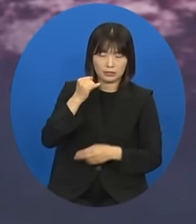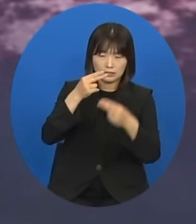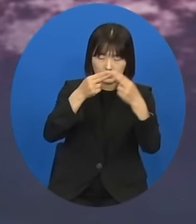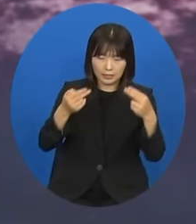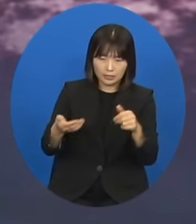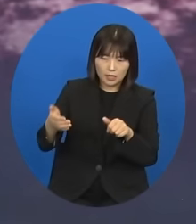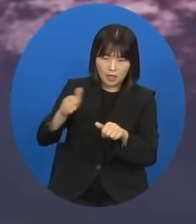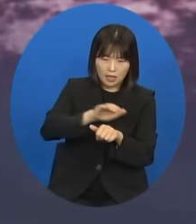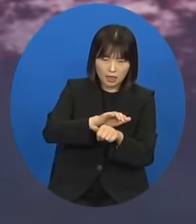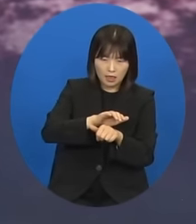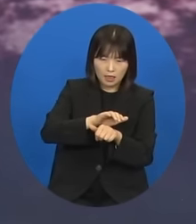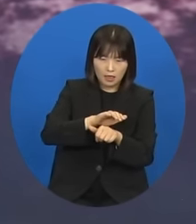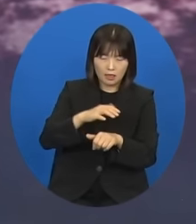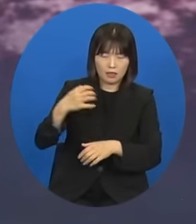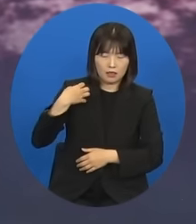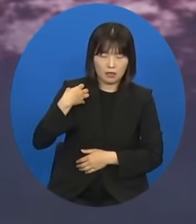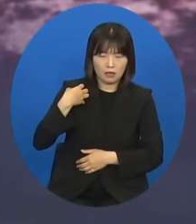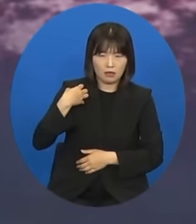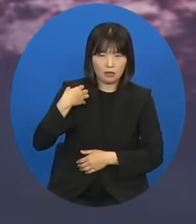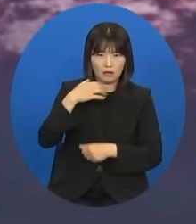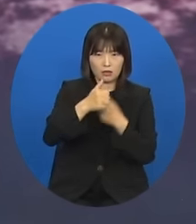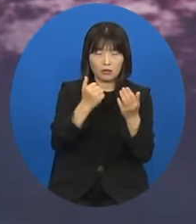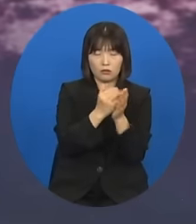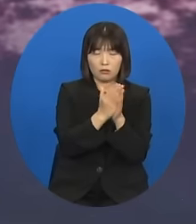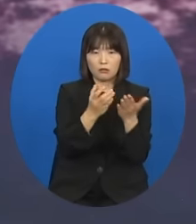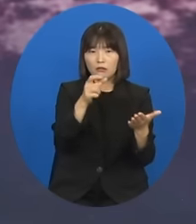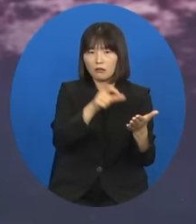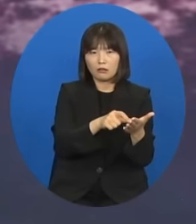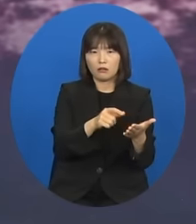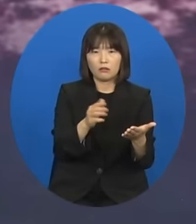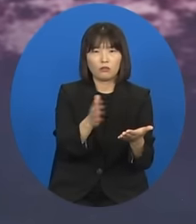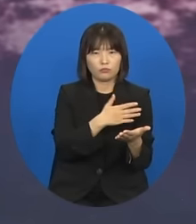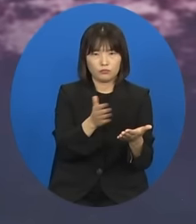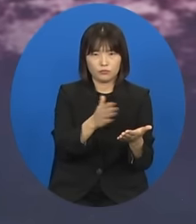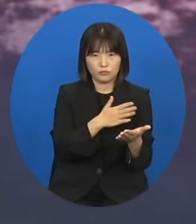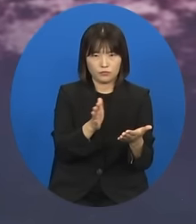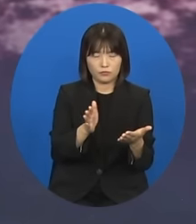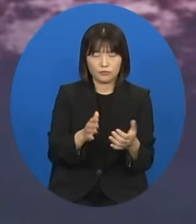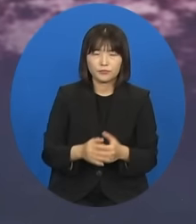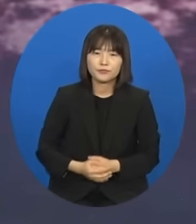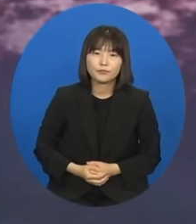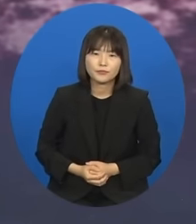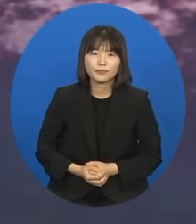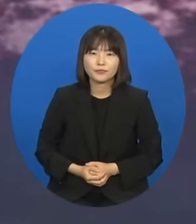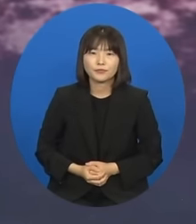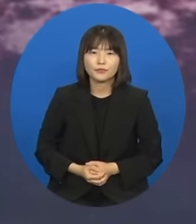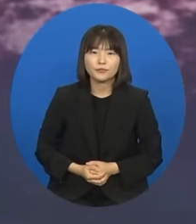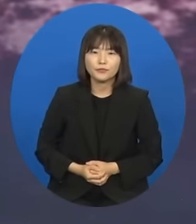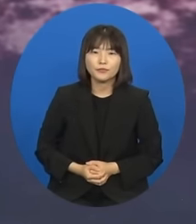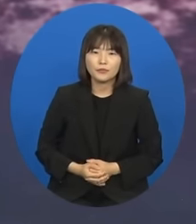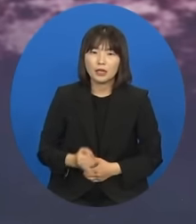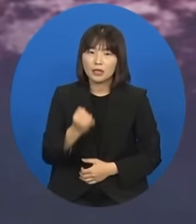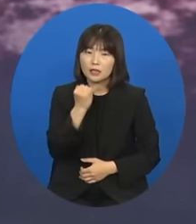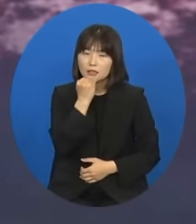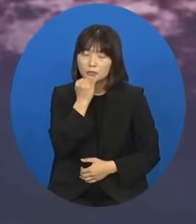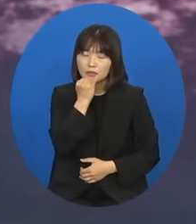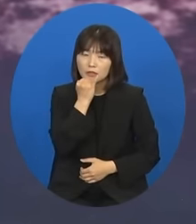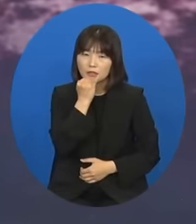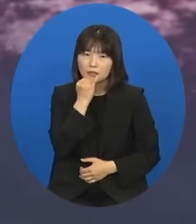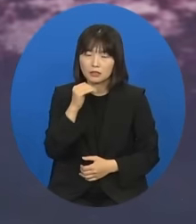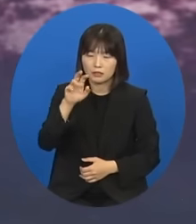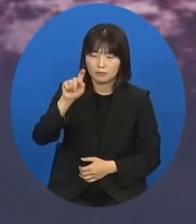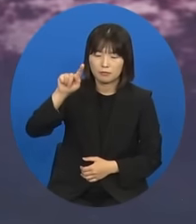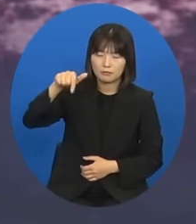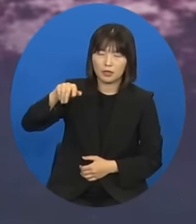않습니다 리브가는 막벨라 굴에 묻혔다는 기록이 있어요 그러니까 그 아브라함과 사라가 묻혔던